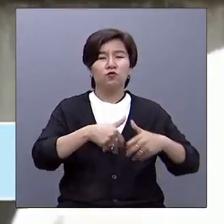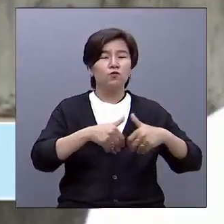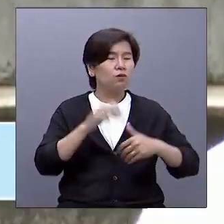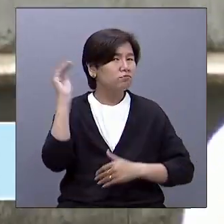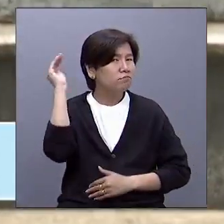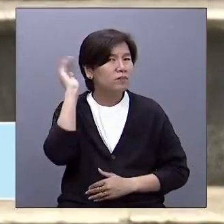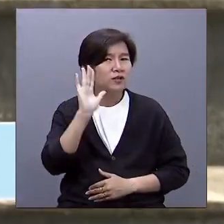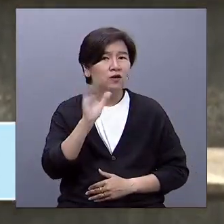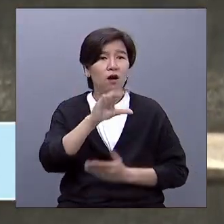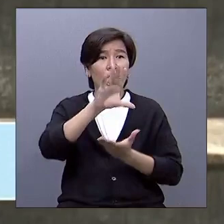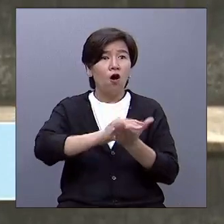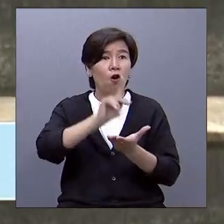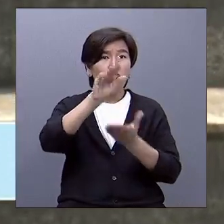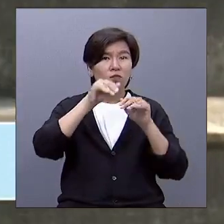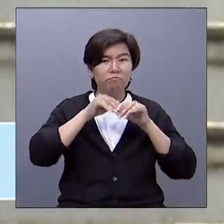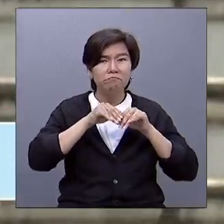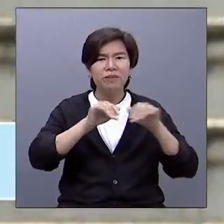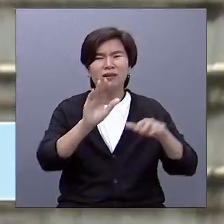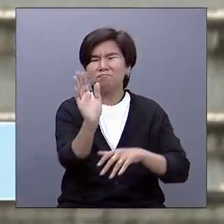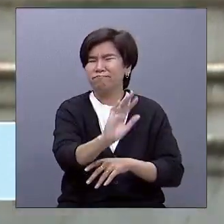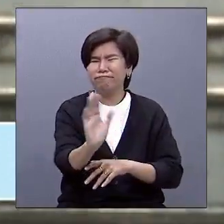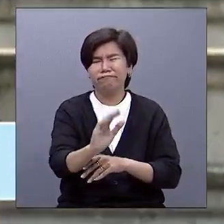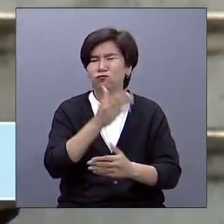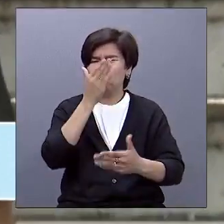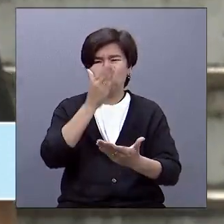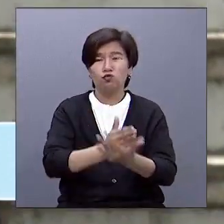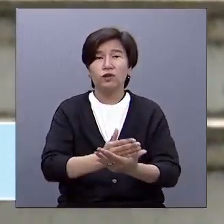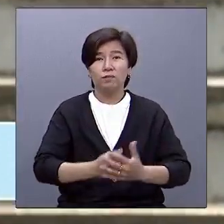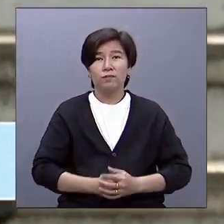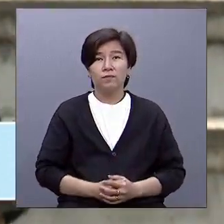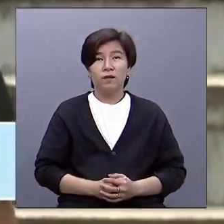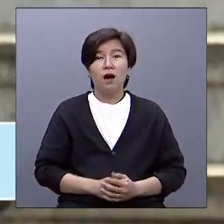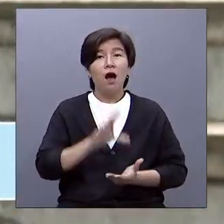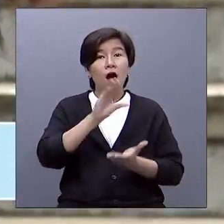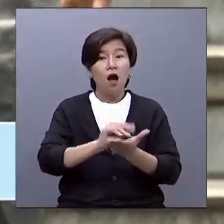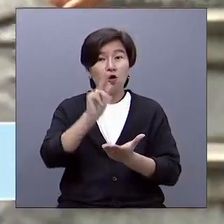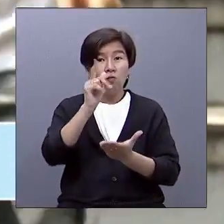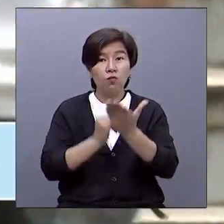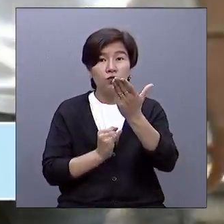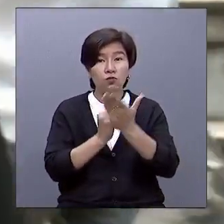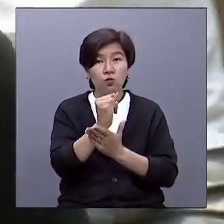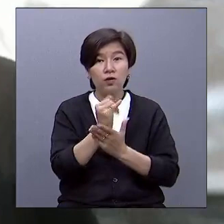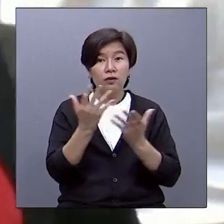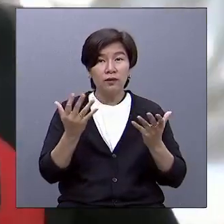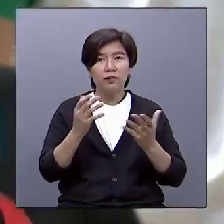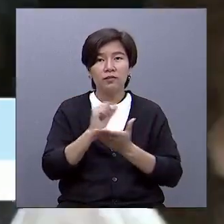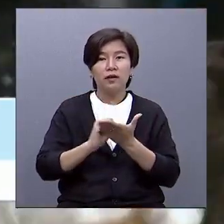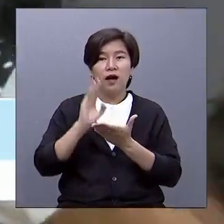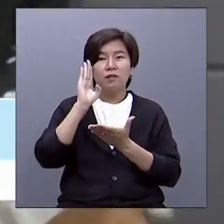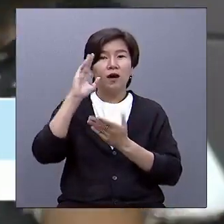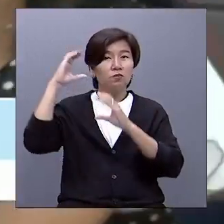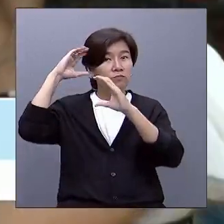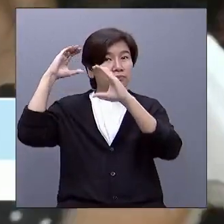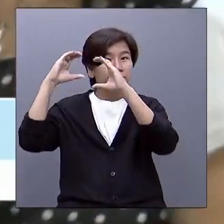และขอความร่วมมือไม่ส่งหรือแชร์ข้อมูลดังกล่าวต่อในสื่อสังคมออนไลน์ครับและเพื่อให้ได้รับข้อมูลข่าวสารที่ถูกต้องจากสถาบันประสาท